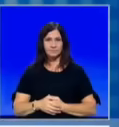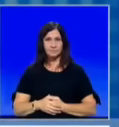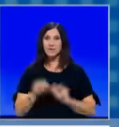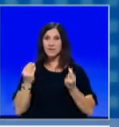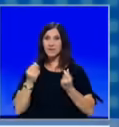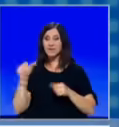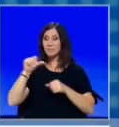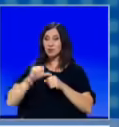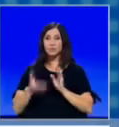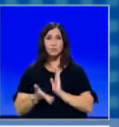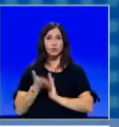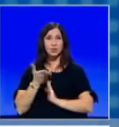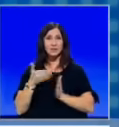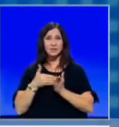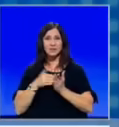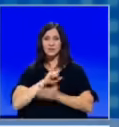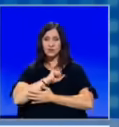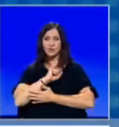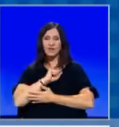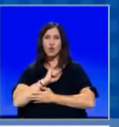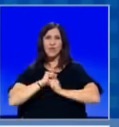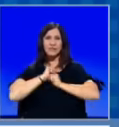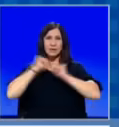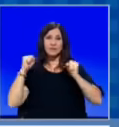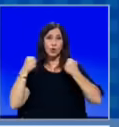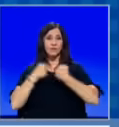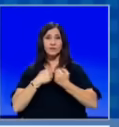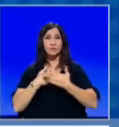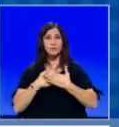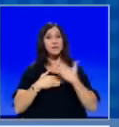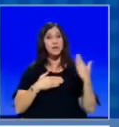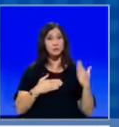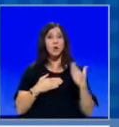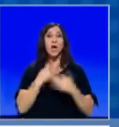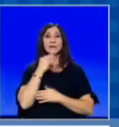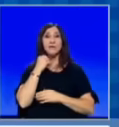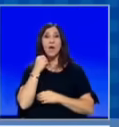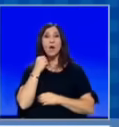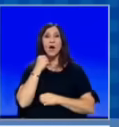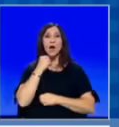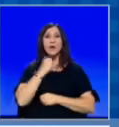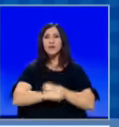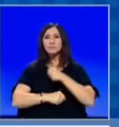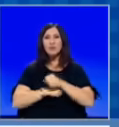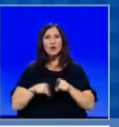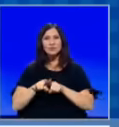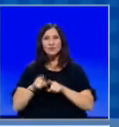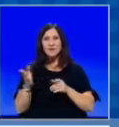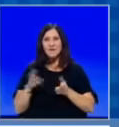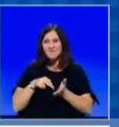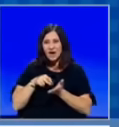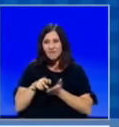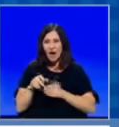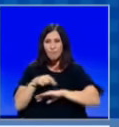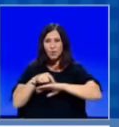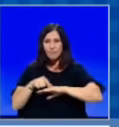Цените на петрола се покачиха заради страховете от ескалация на конфликта в Близкия изток. Израел и Хизбула сякаш вървяха по ръба на пропаста, без